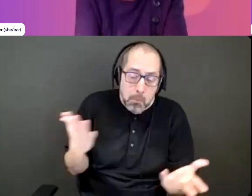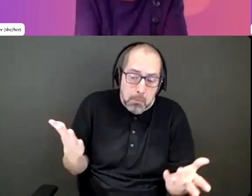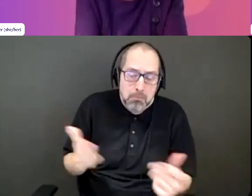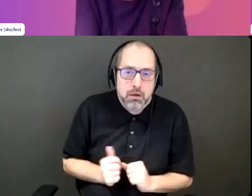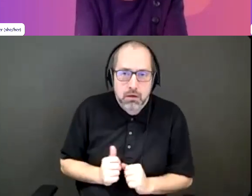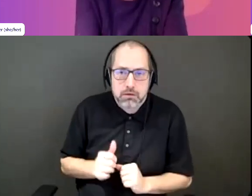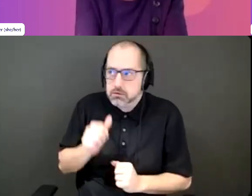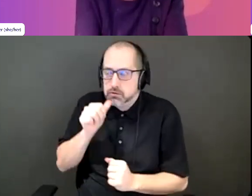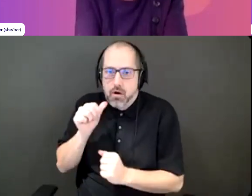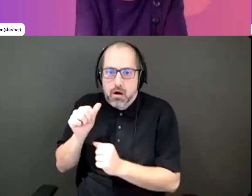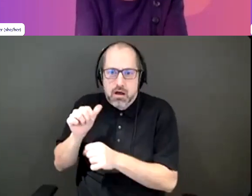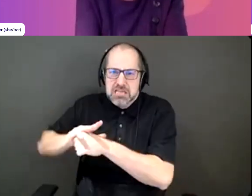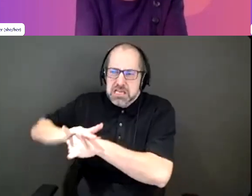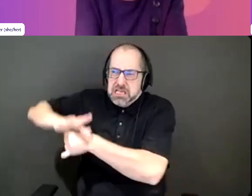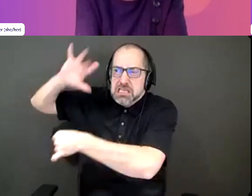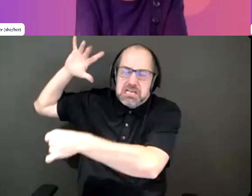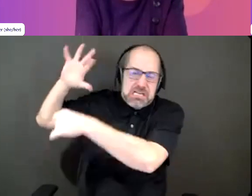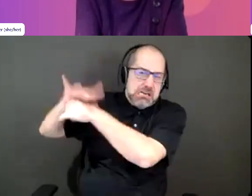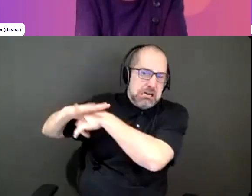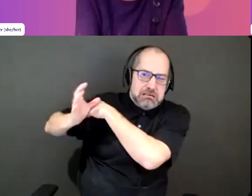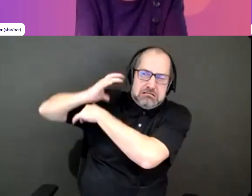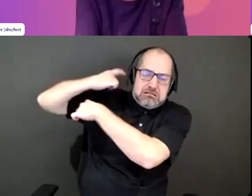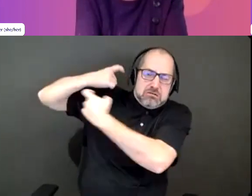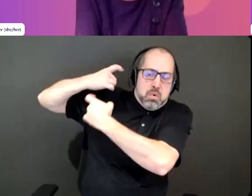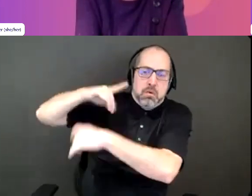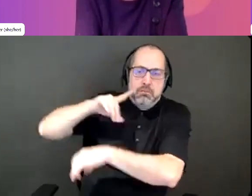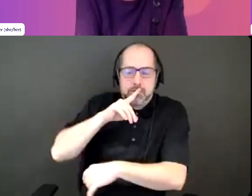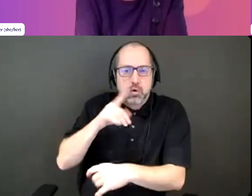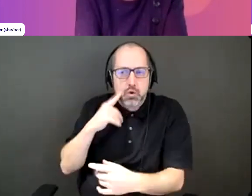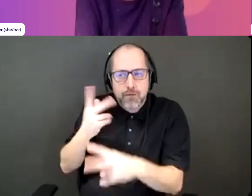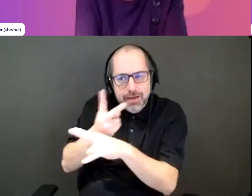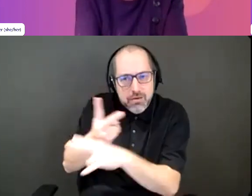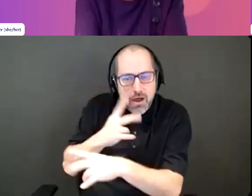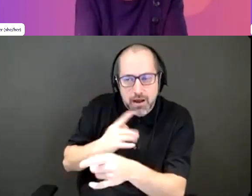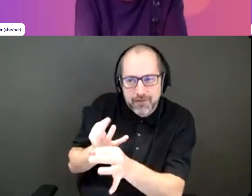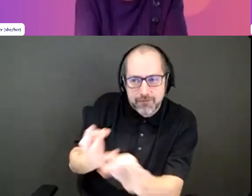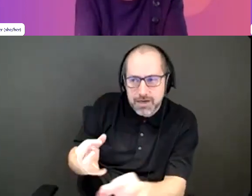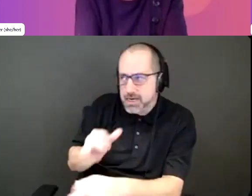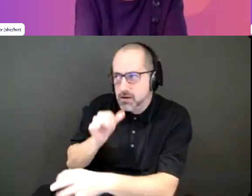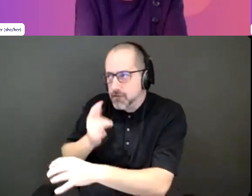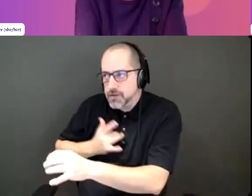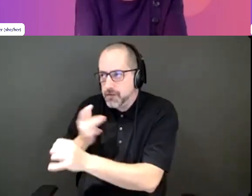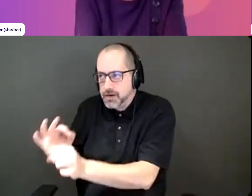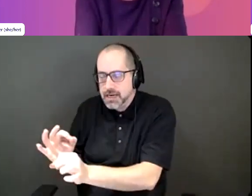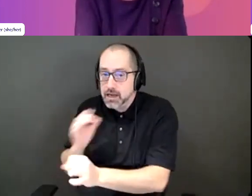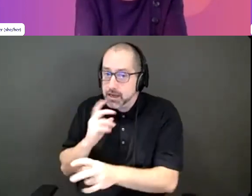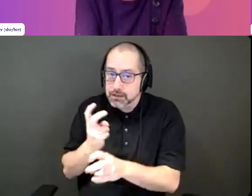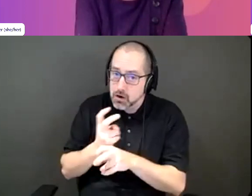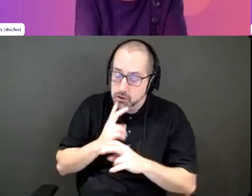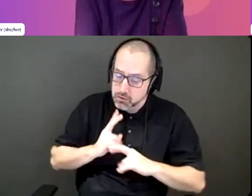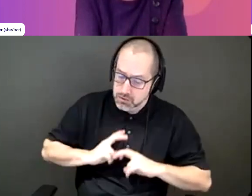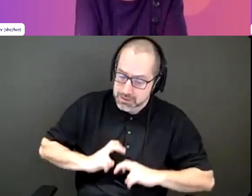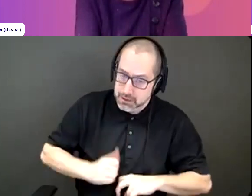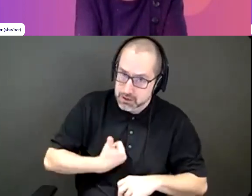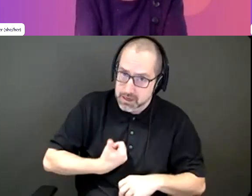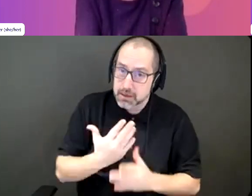en retard oh j'ai dormi 15 minutes de plus c'est pas la bon il faut voir où on a le sens de calme et de liberté et où on ne l'a pas et